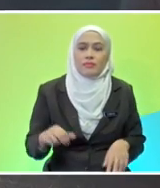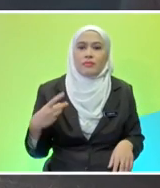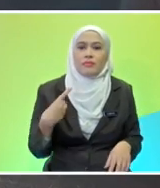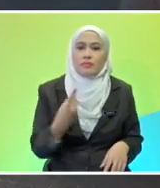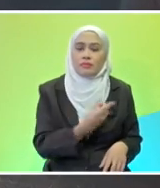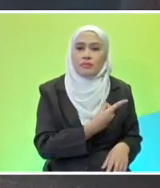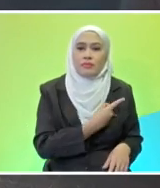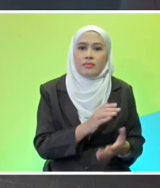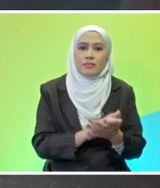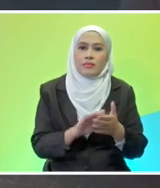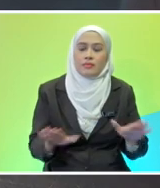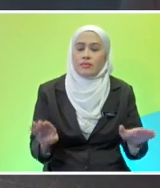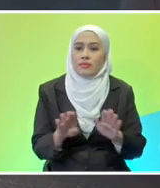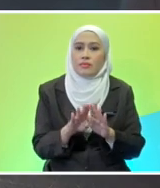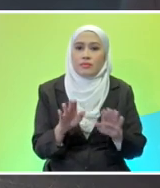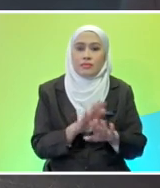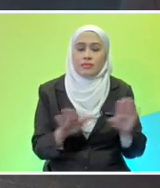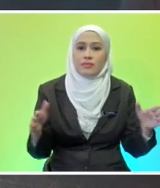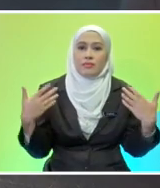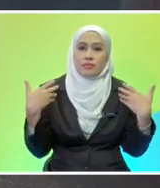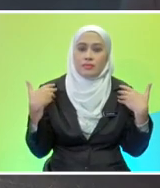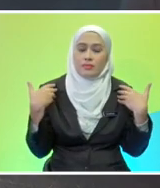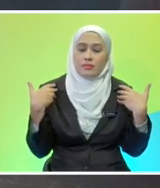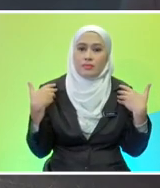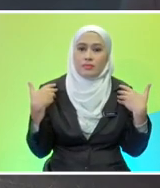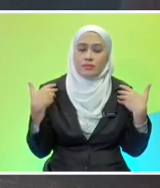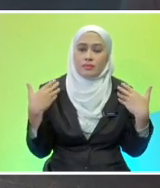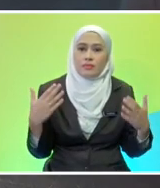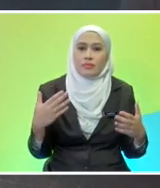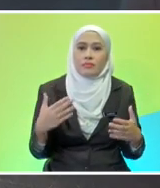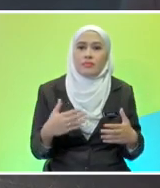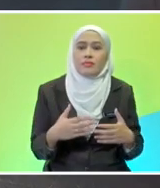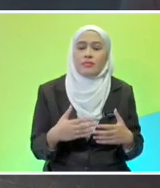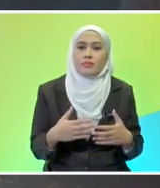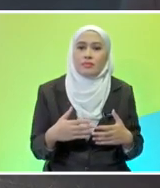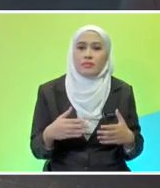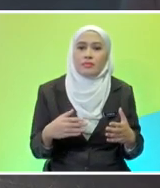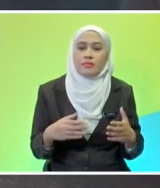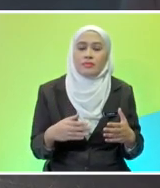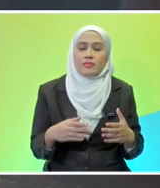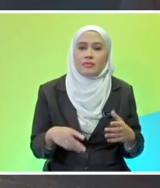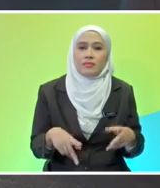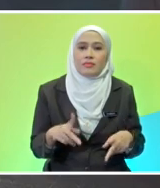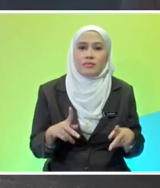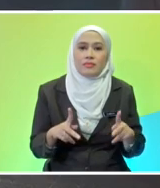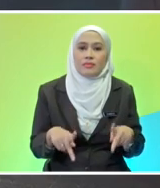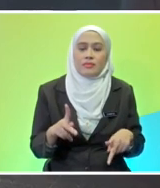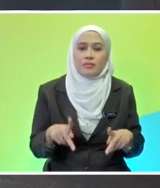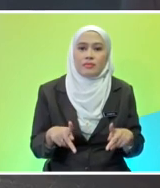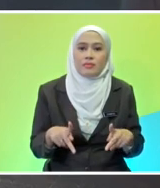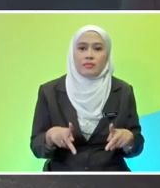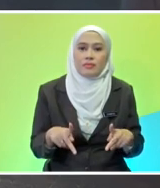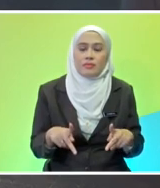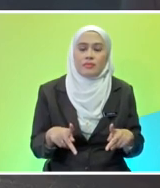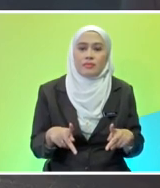barang-barang tajam. Jangan menari dekat tepi-tepi jalan yang sangat sibuk. Bahaya. Sebab bila kita menari, mungkin kita tak sedar ada kenderaan